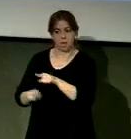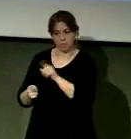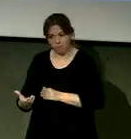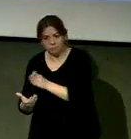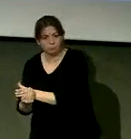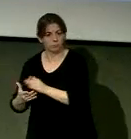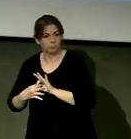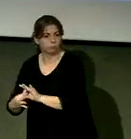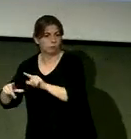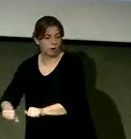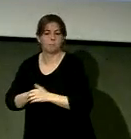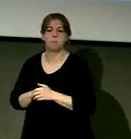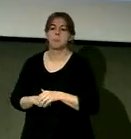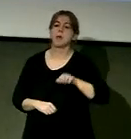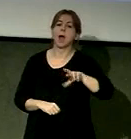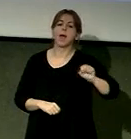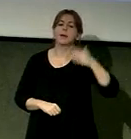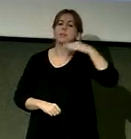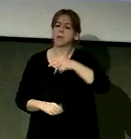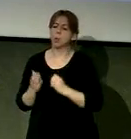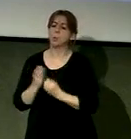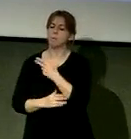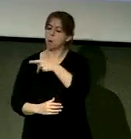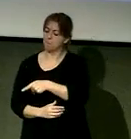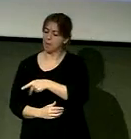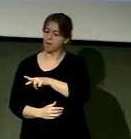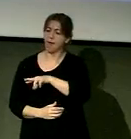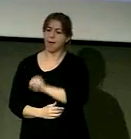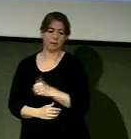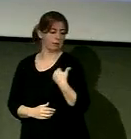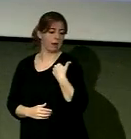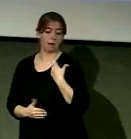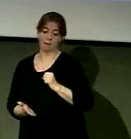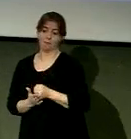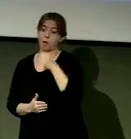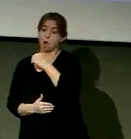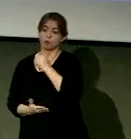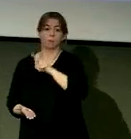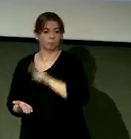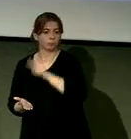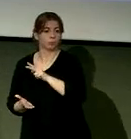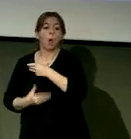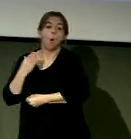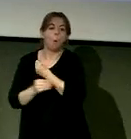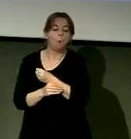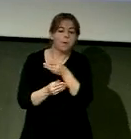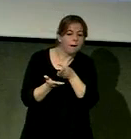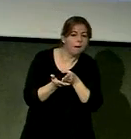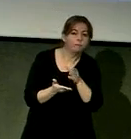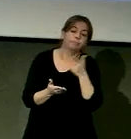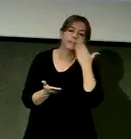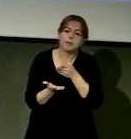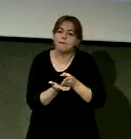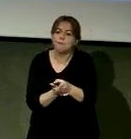son PRS, donc dans son nouveau PRS qui a été adopté fin octobre, ou dans sa nouvelle feuille de route